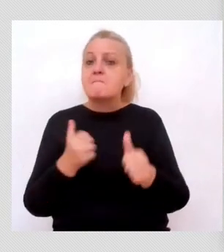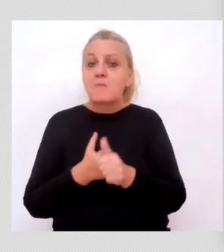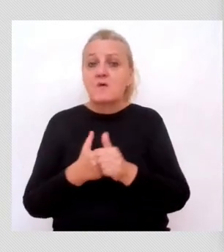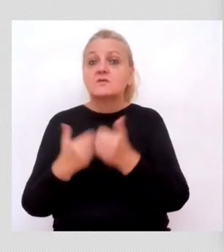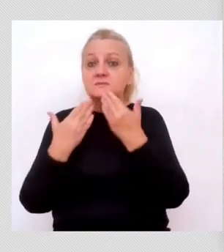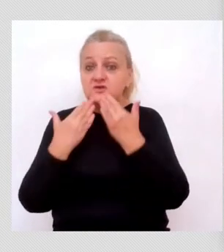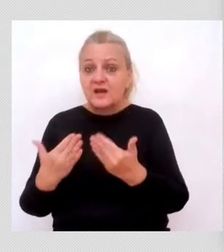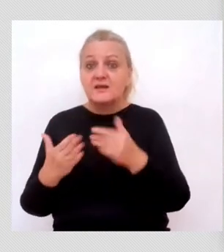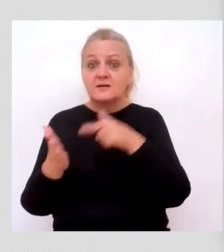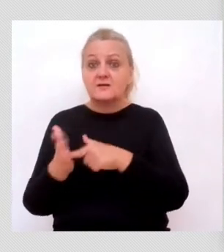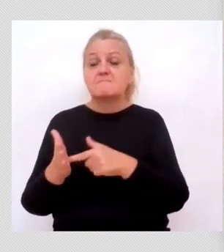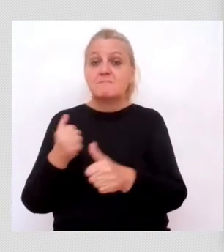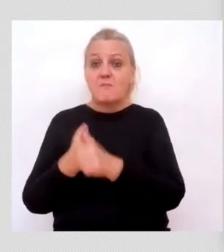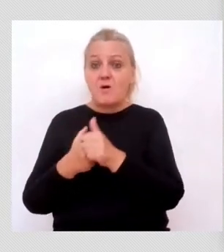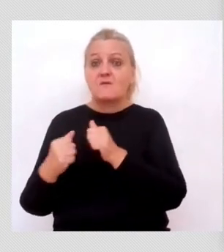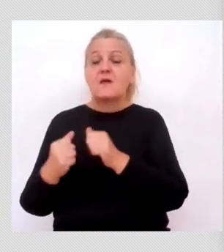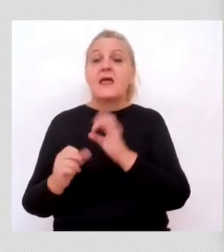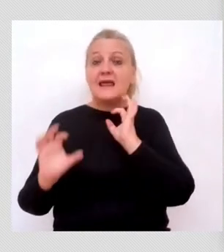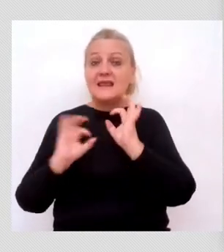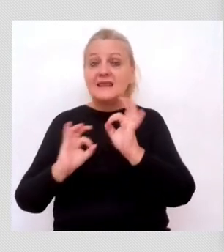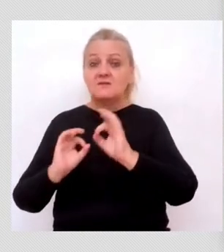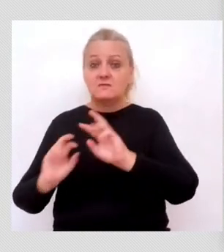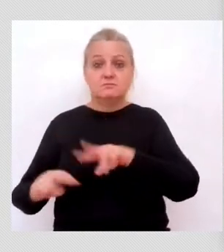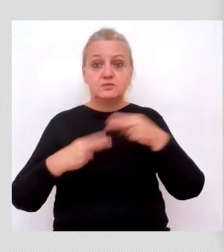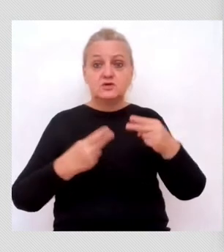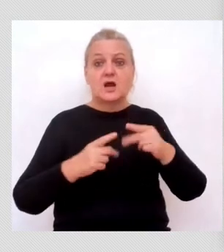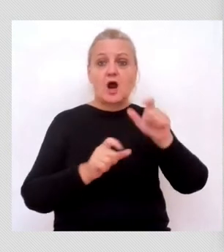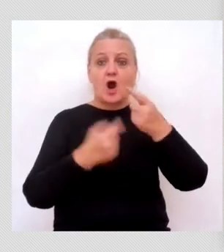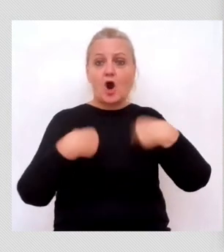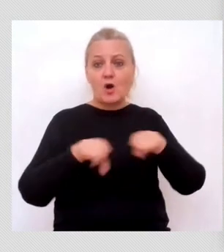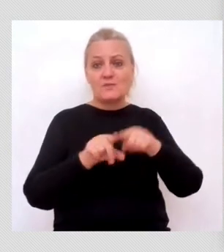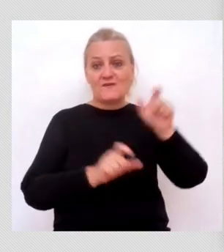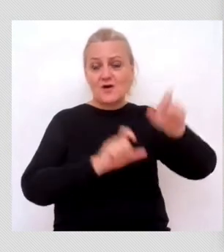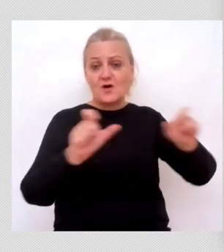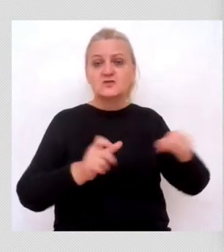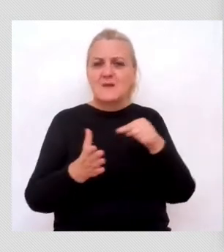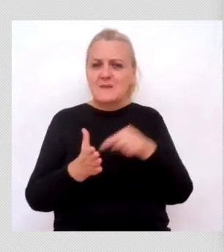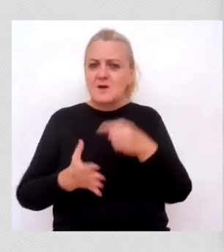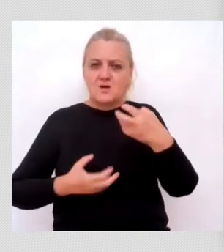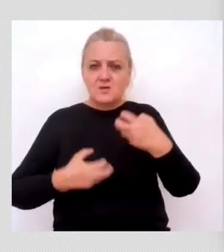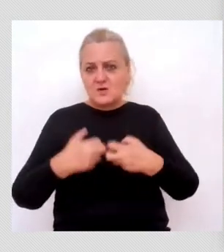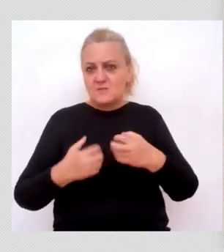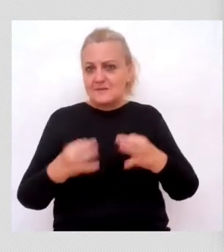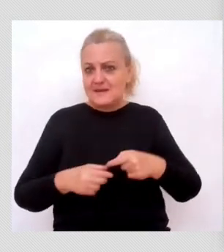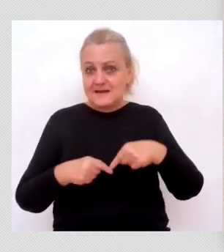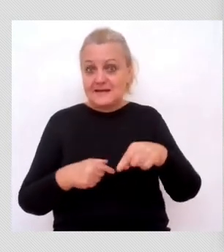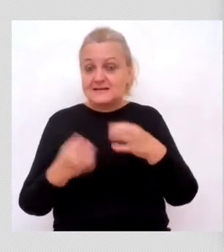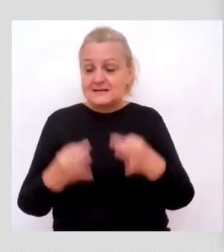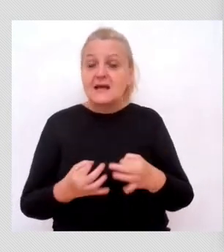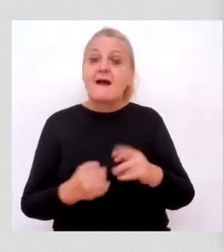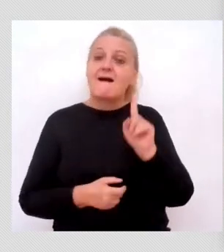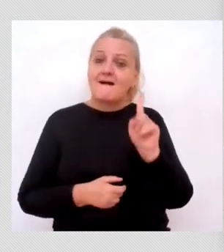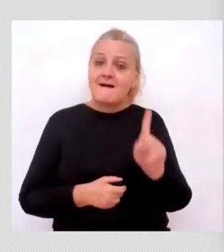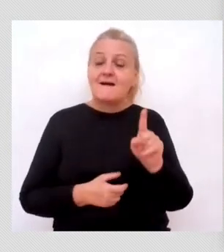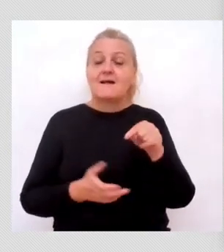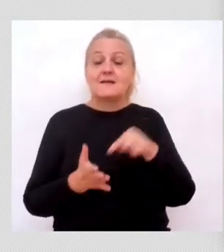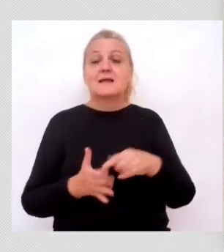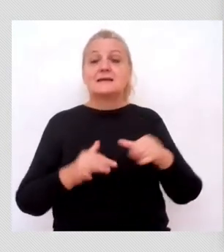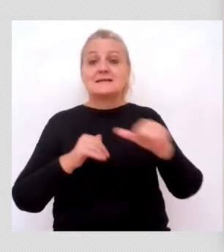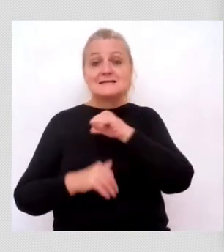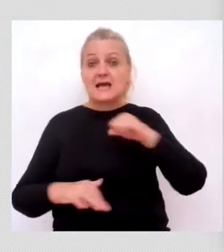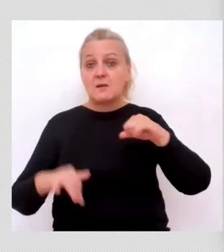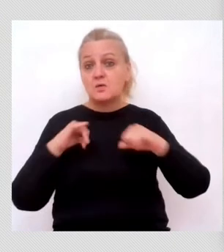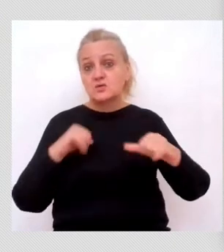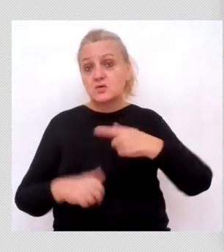temu możemy dotrzeć z informacją do obywateli. To jest dylemat, przed którym stoimy, ale siłą rzeczy być może te samorządy, które